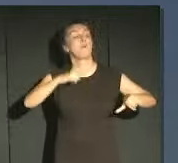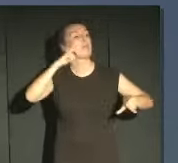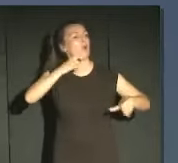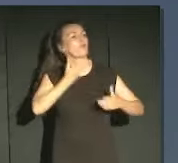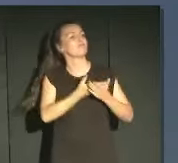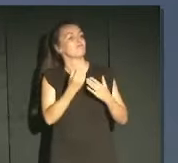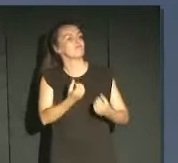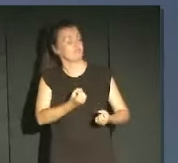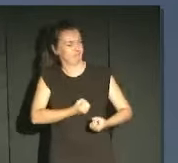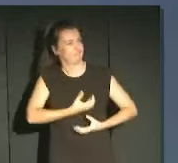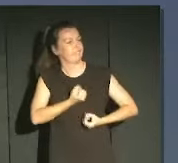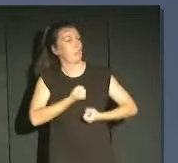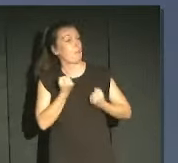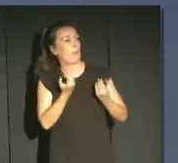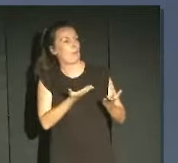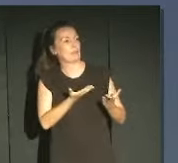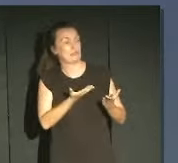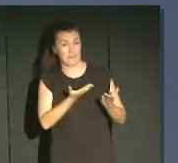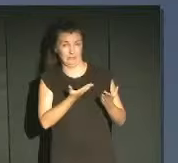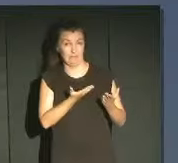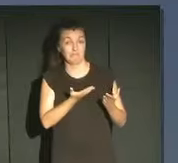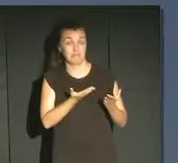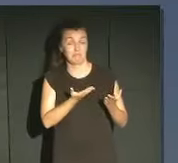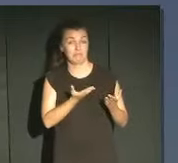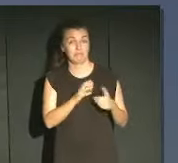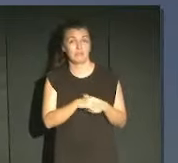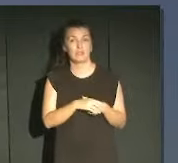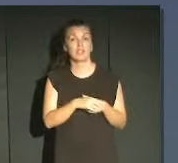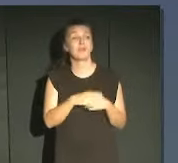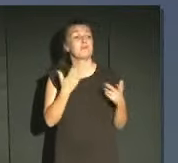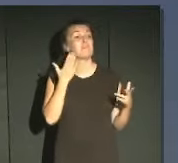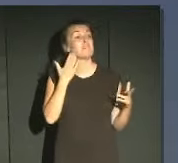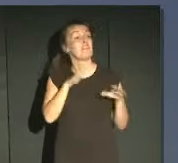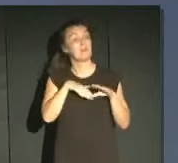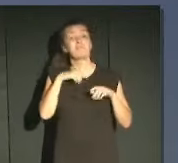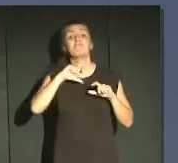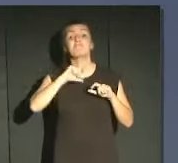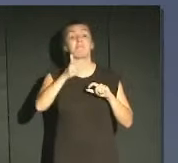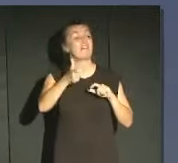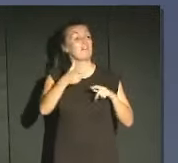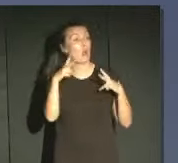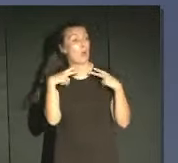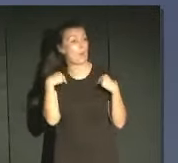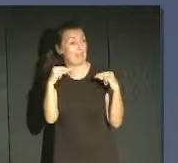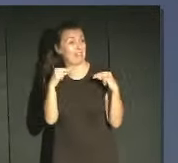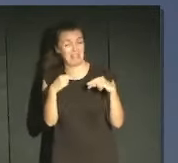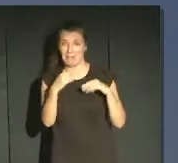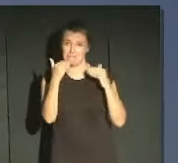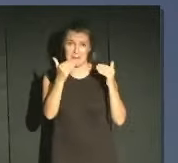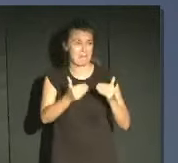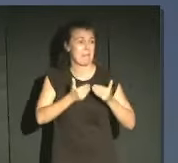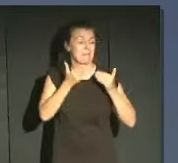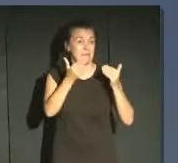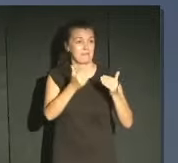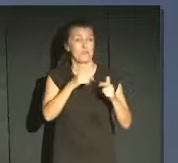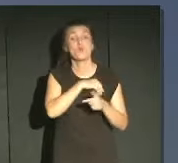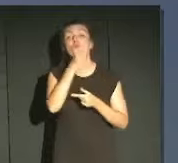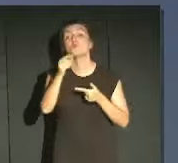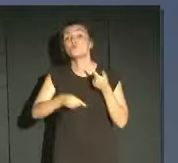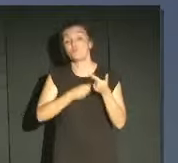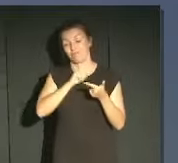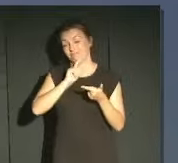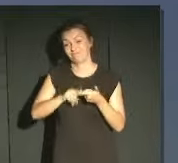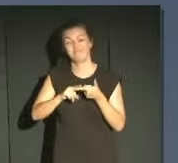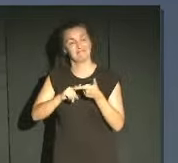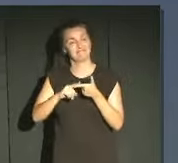Macron et l'Europe de la division continuera avec la leupénie ou une Europe de la solidarité portée par l'Union Populaire